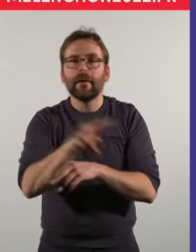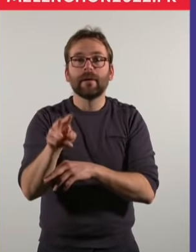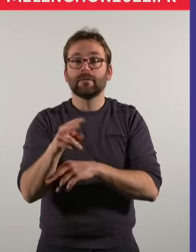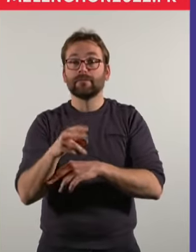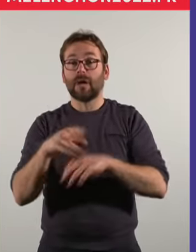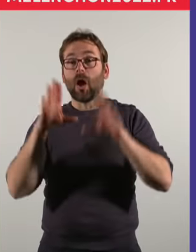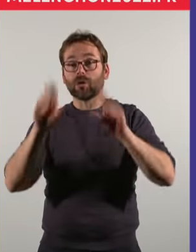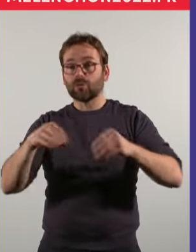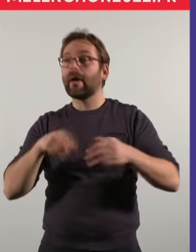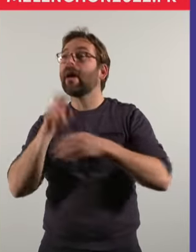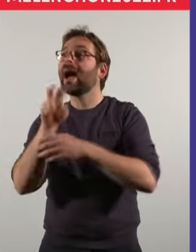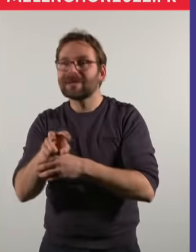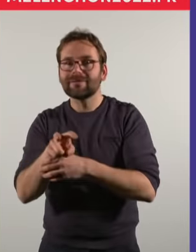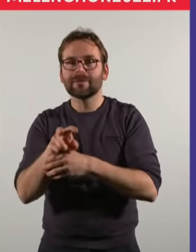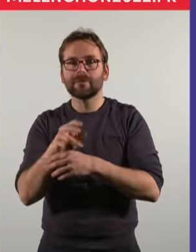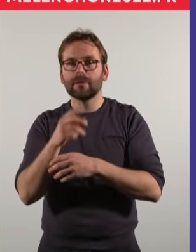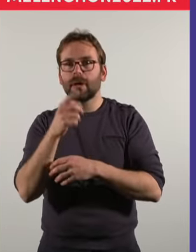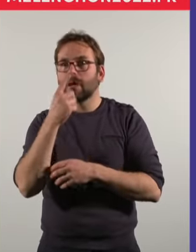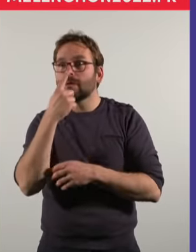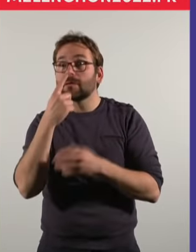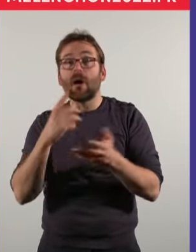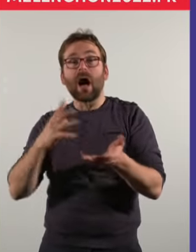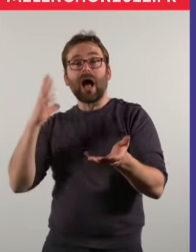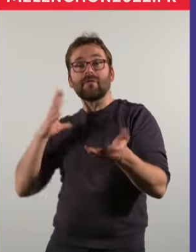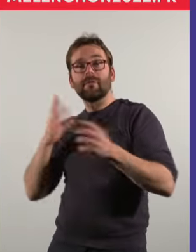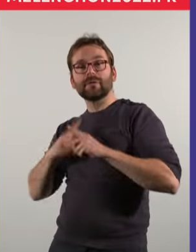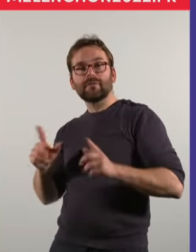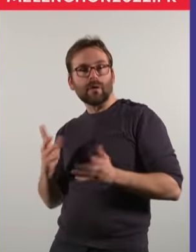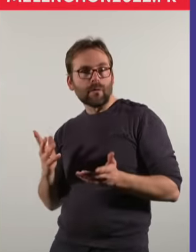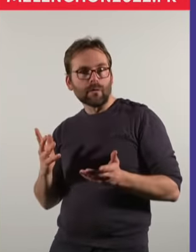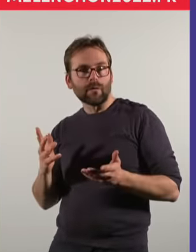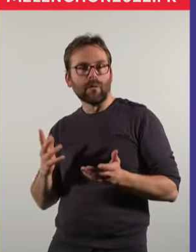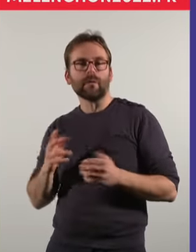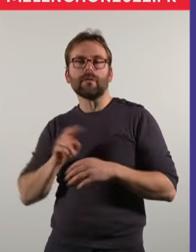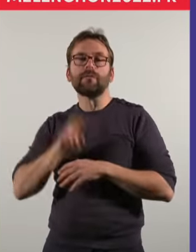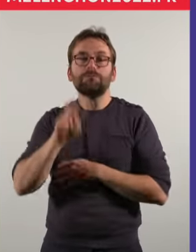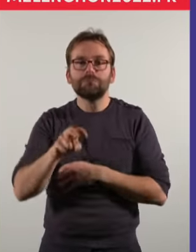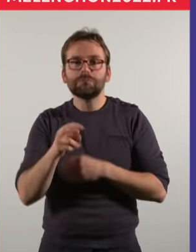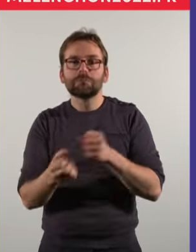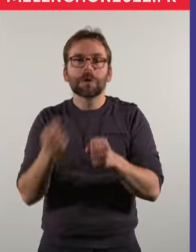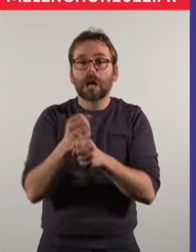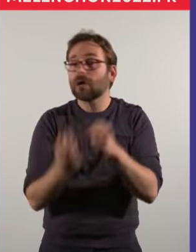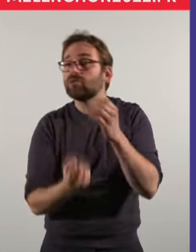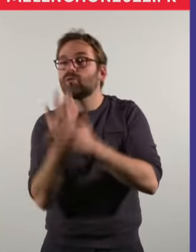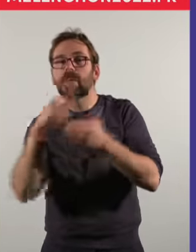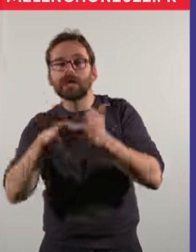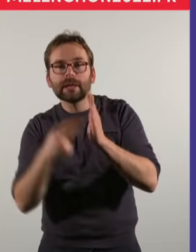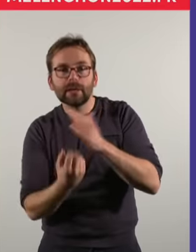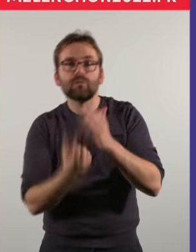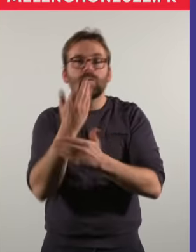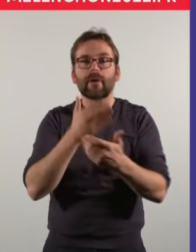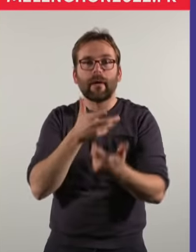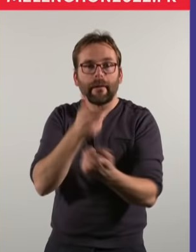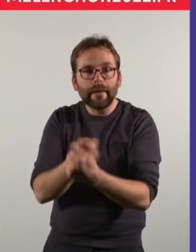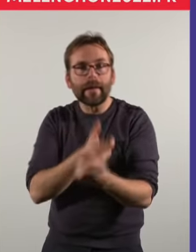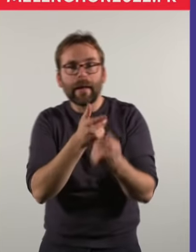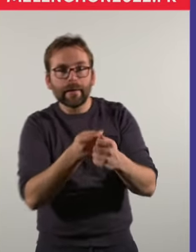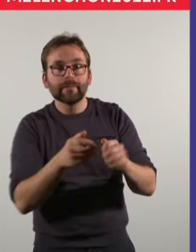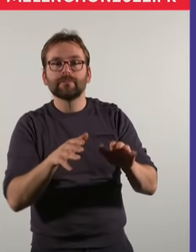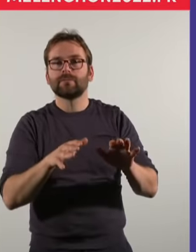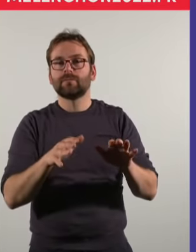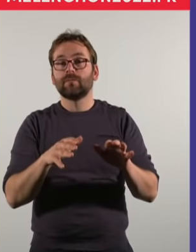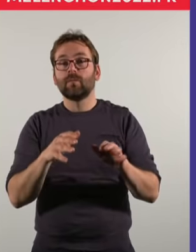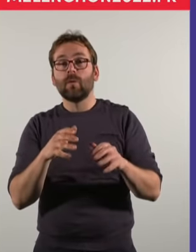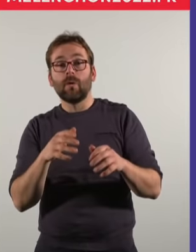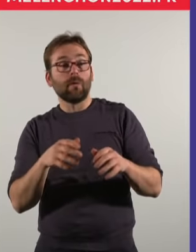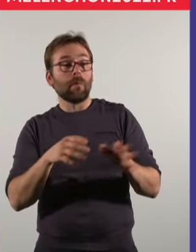arrivaient quelque part, et bien patatras, c'était plus ce qu'ils avaient fait avant. Alors on inventait des choses et des techniques. Les unes raisonnées,